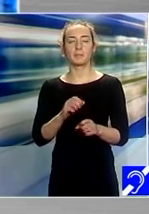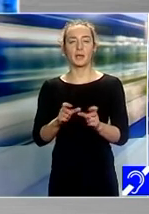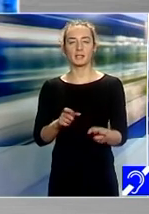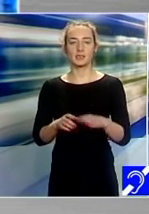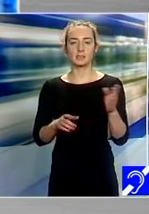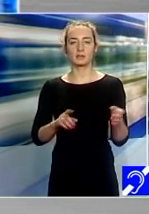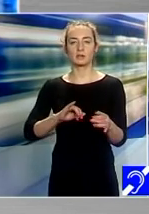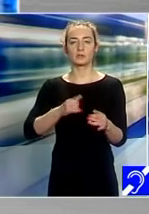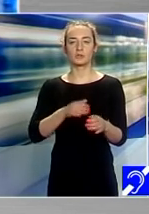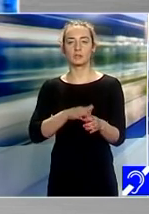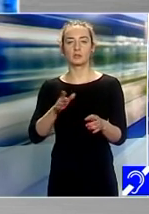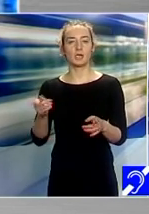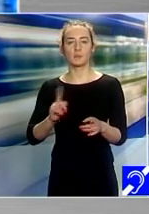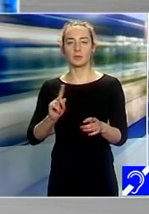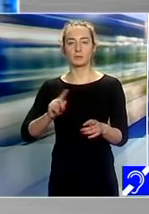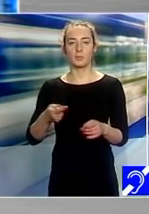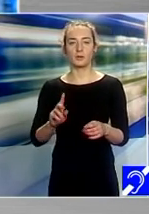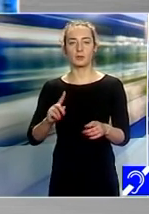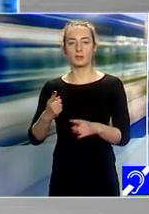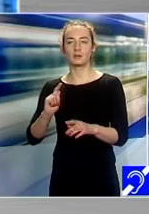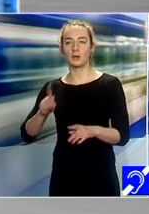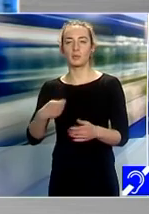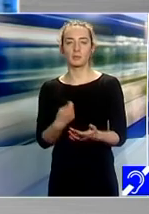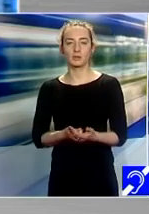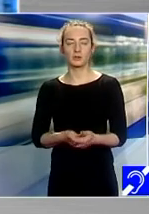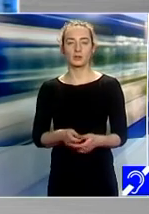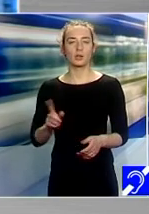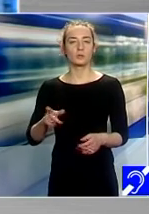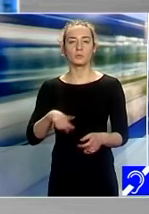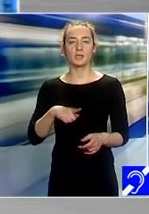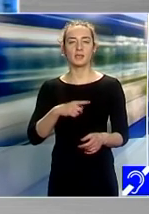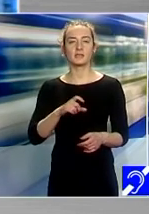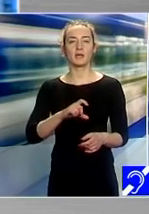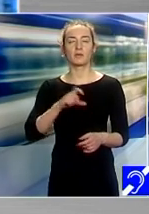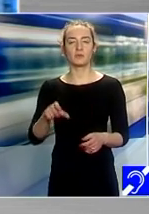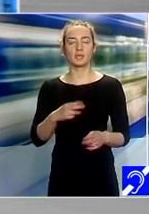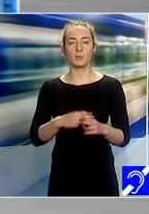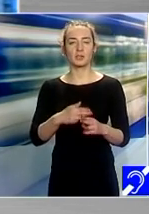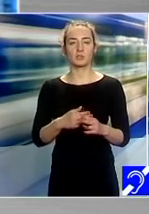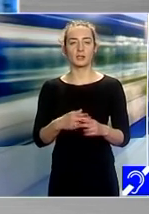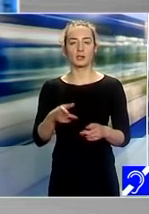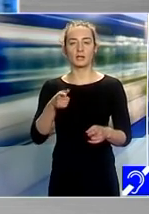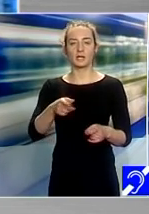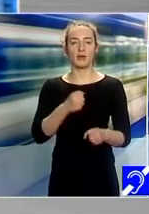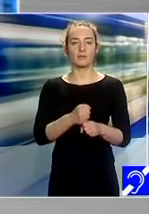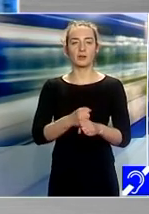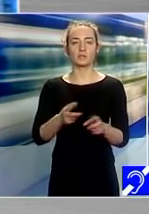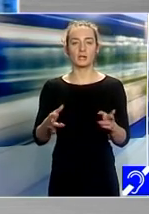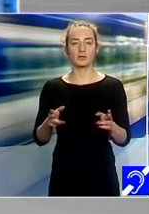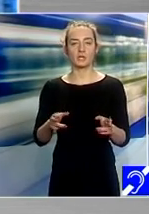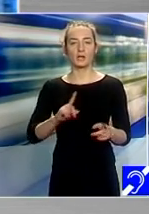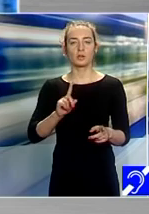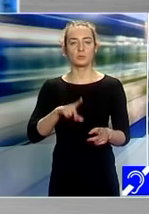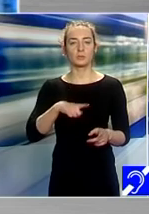plătească. Păi, care-i beneficiul pacientei atunci? Iarăși, repet, nu este vina pacientei că face un cancer. Nu este vina nimănui că face un